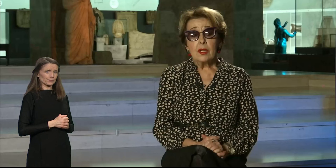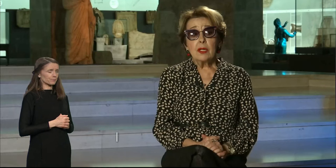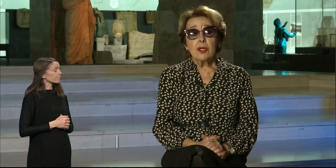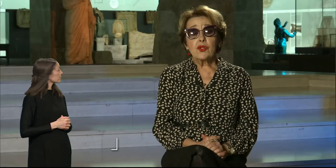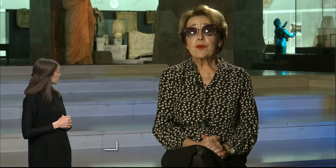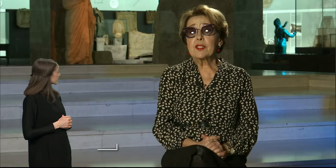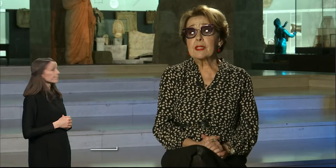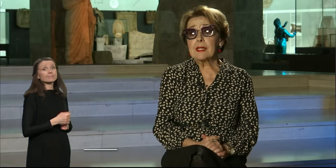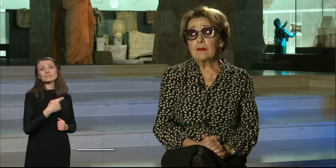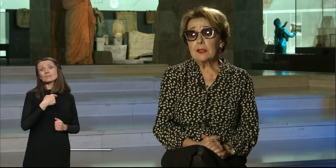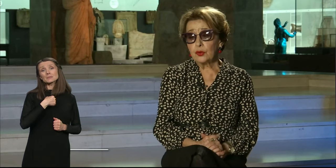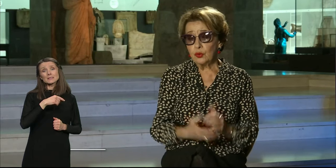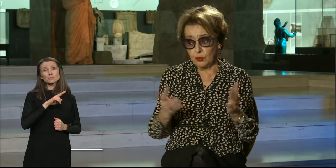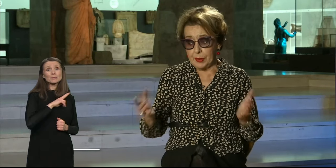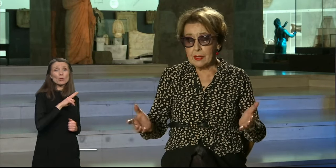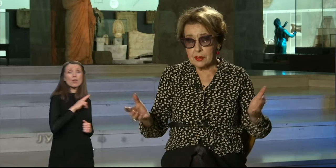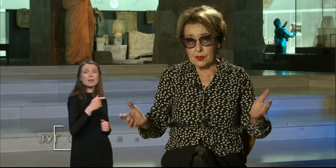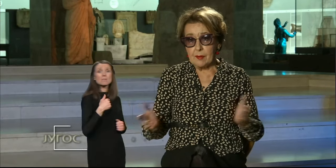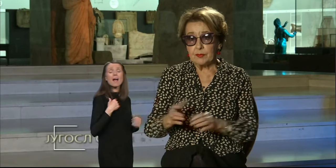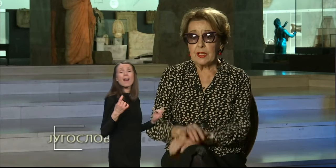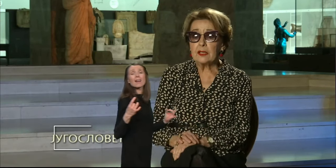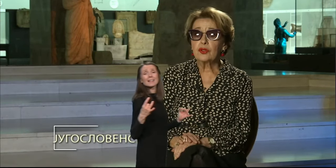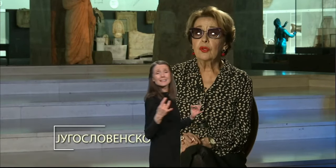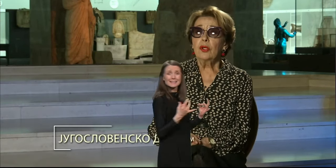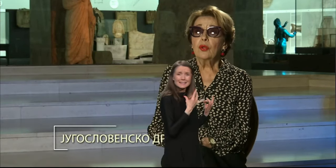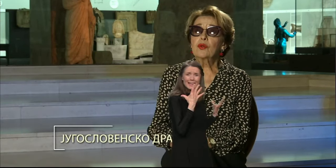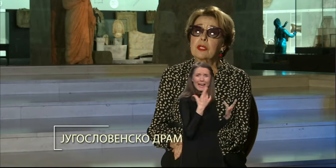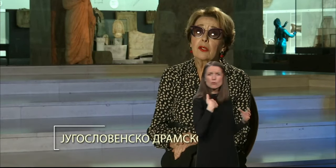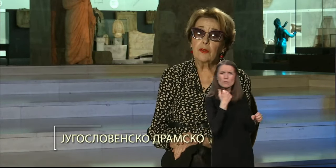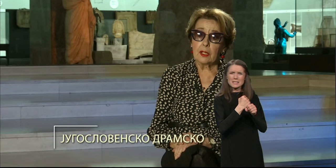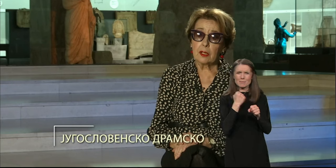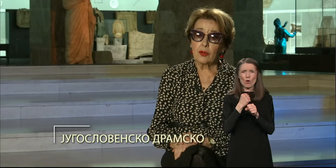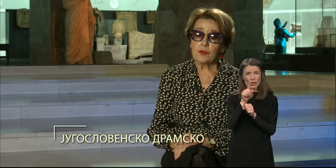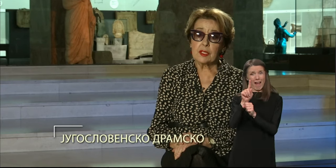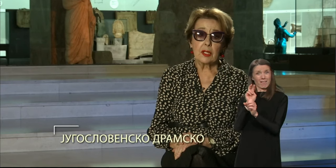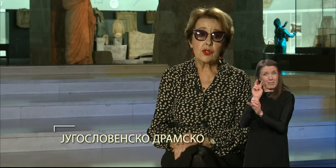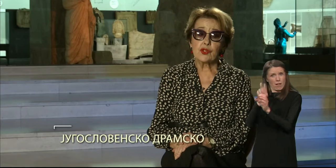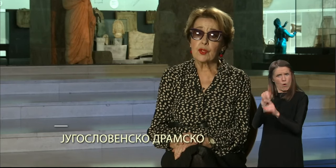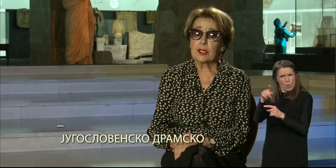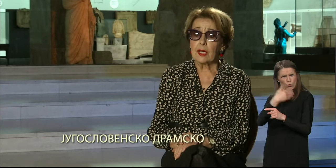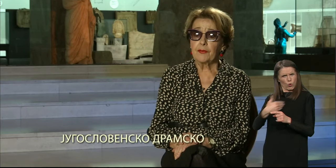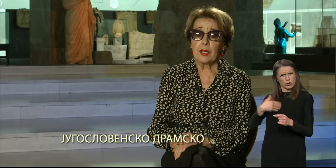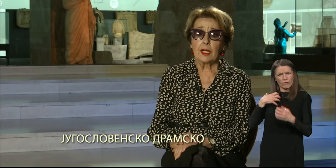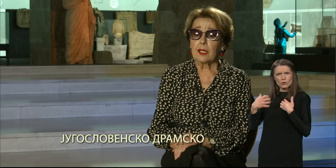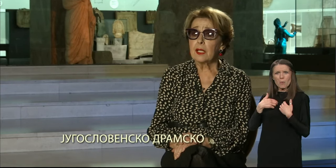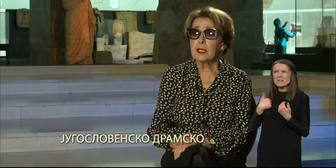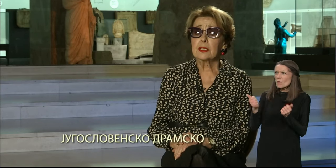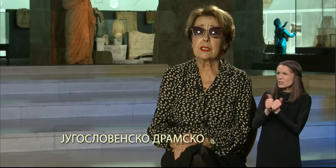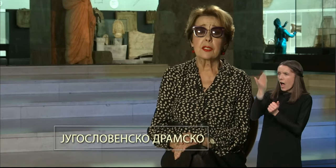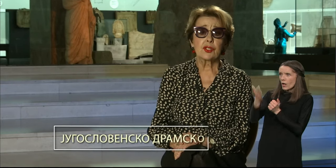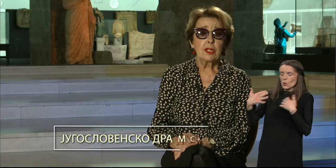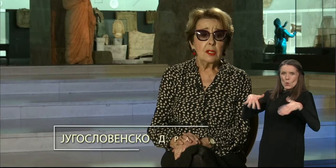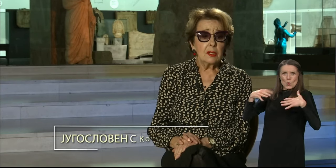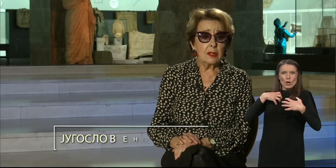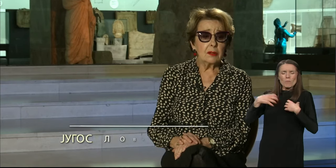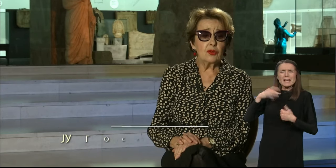sreću što smo stasavali tu u praksi, u samom teatru, uz tako velike glumce kao što su Rahela Ferrari, Ljiljana